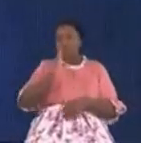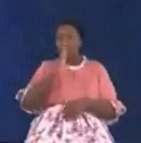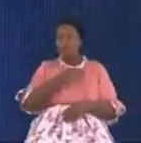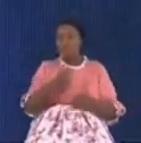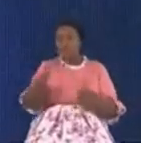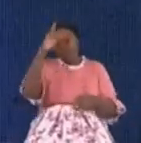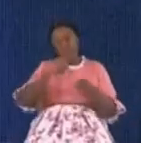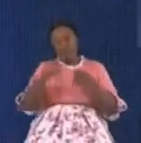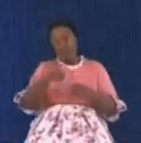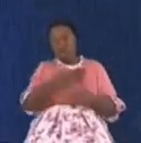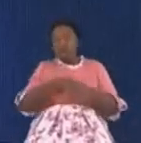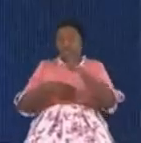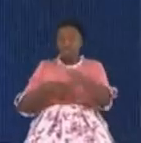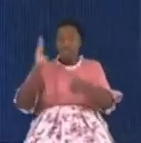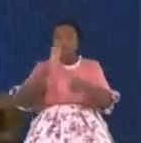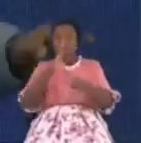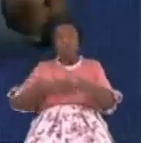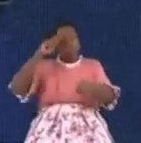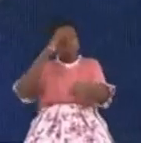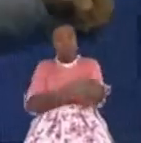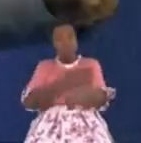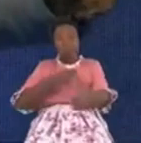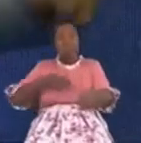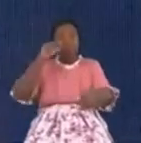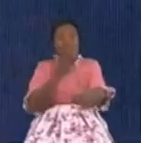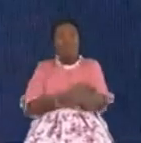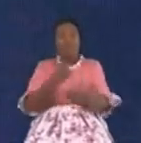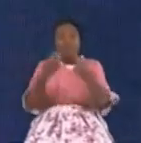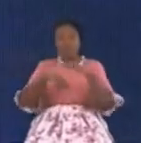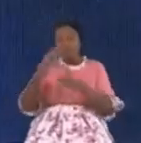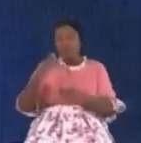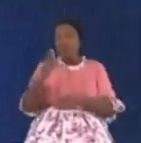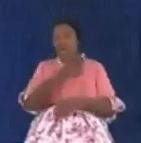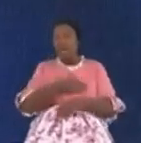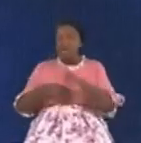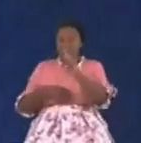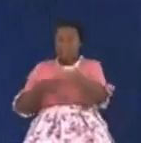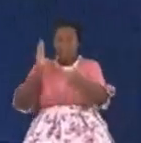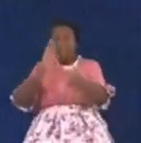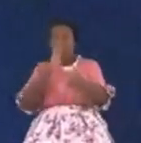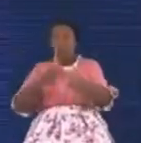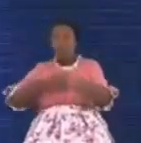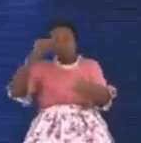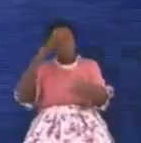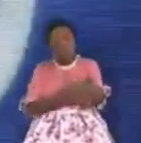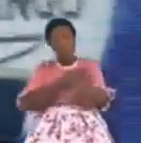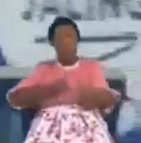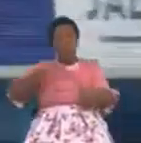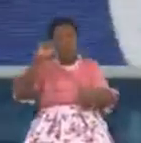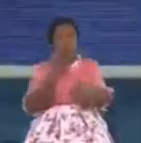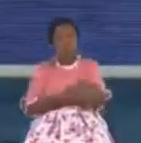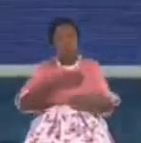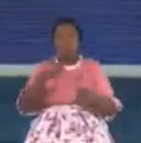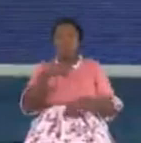abụrụ gị nna. Ị ga-abụkwa nwa m nwoke na nwa m nwaanyị. Pụta, ị ga-abụkwa ụmụ m ndị ikom